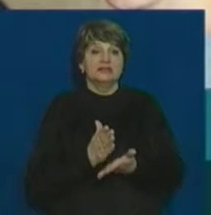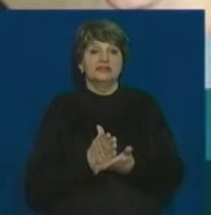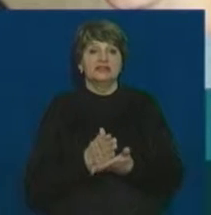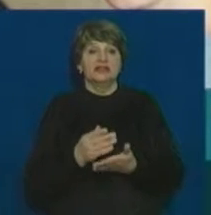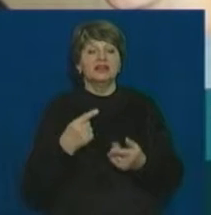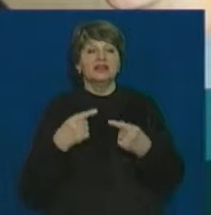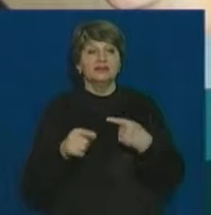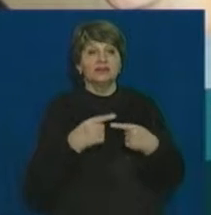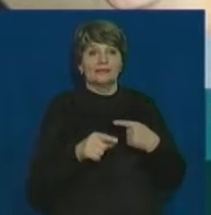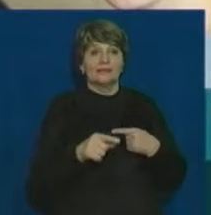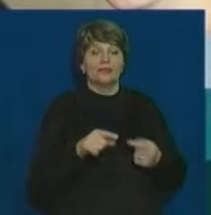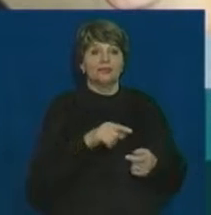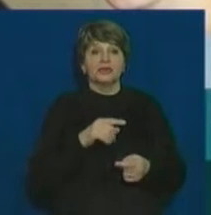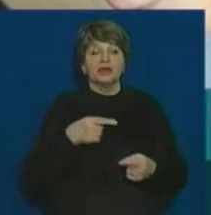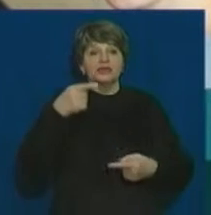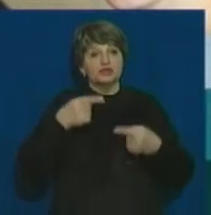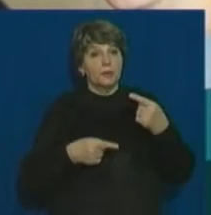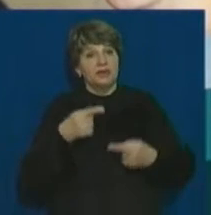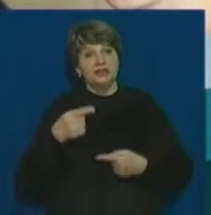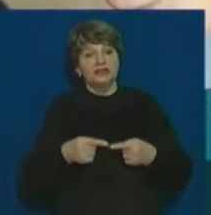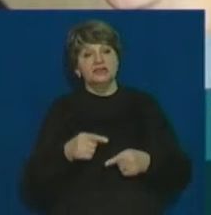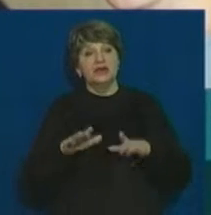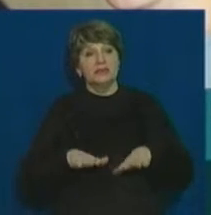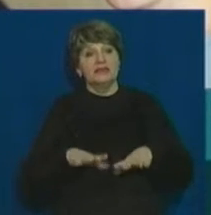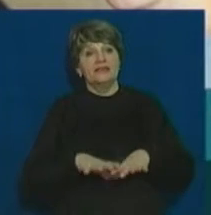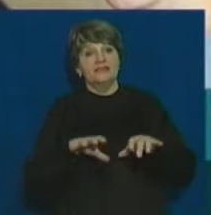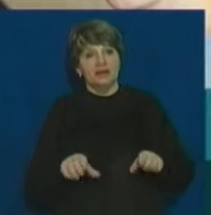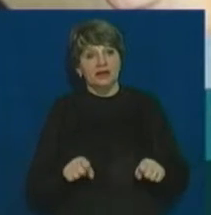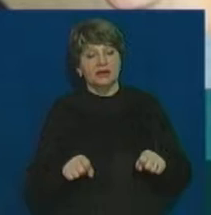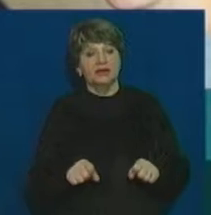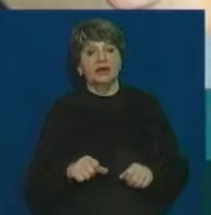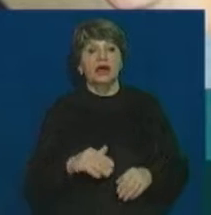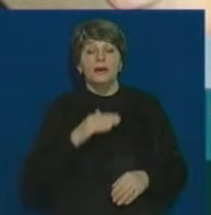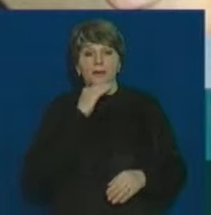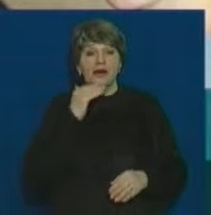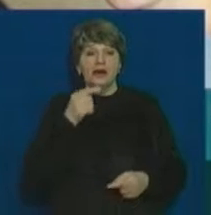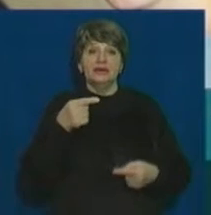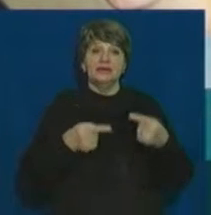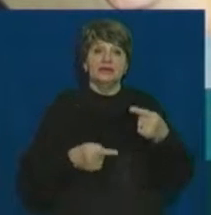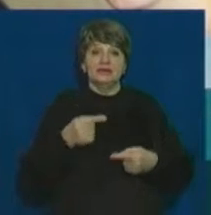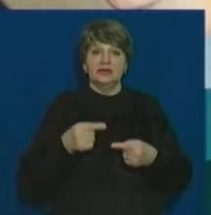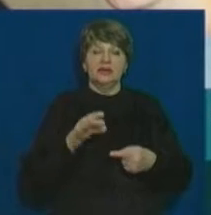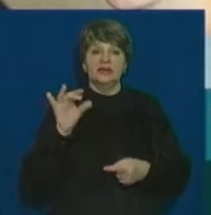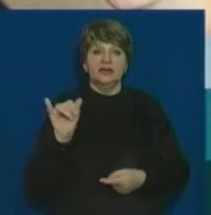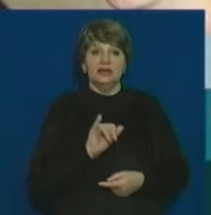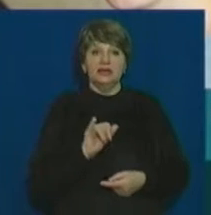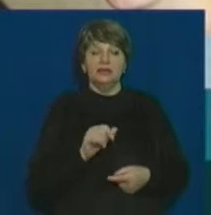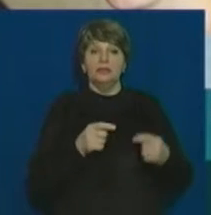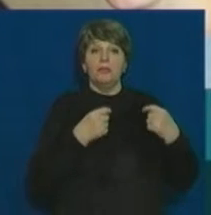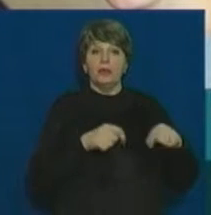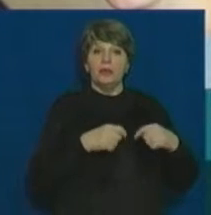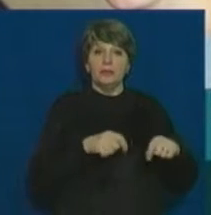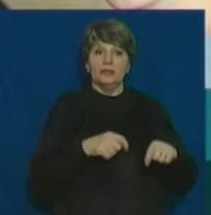виконавчого комітету було. Багато суперечок між виконавчим комітетом і реалізаторами, які проводять торгівлю